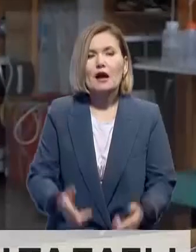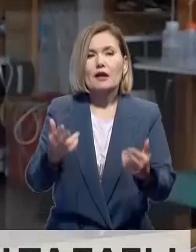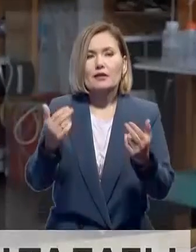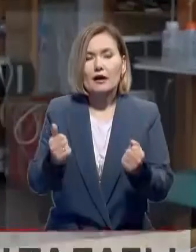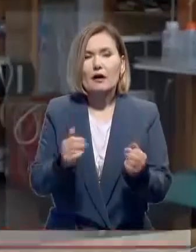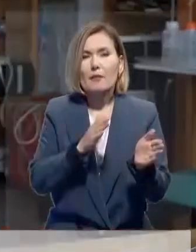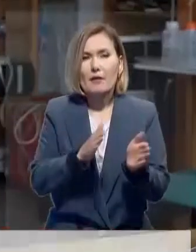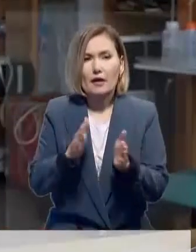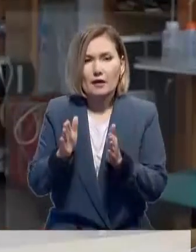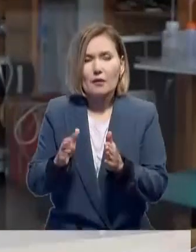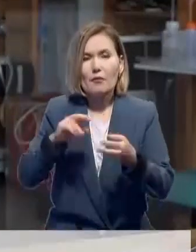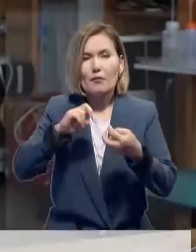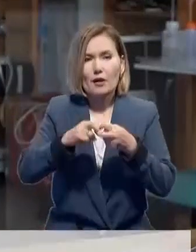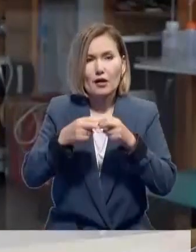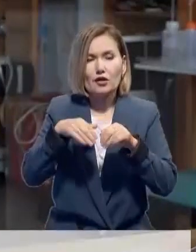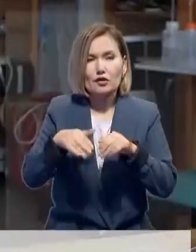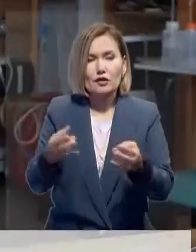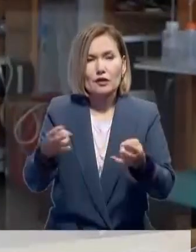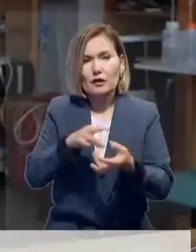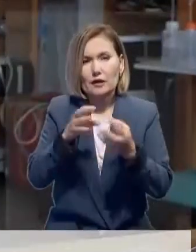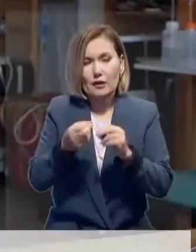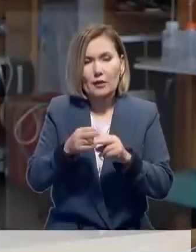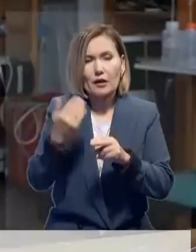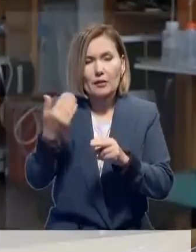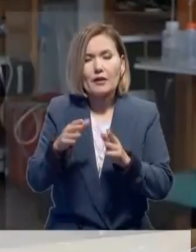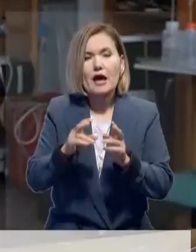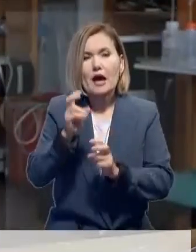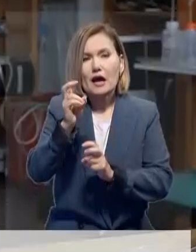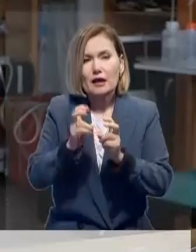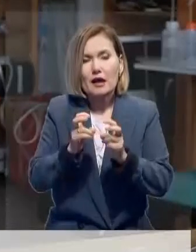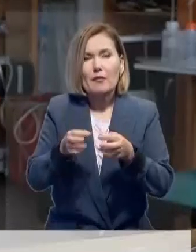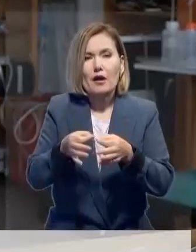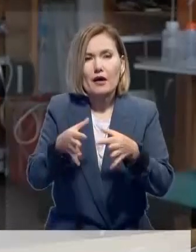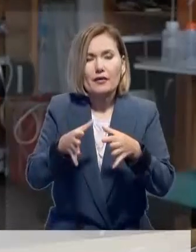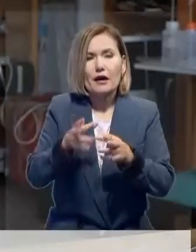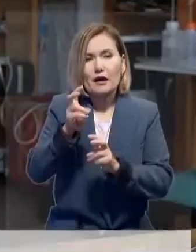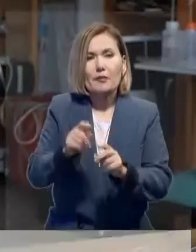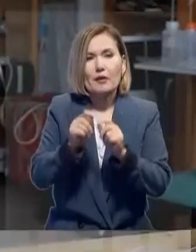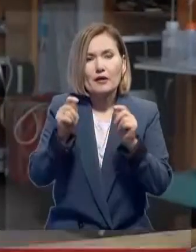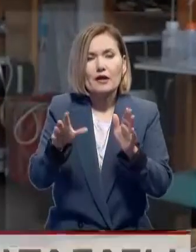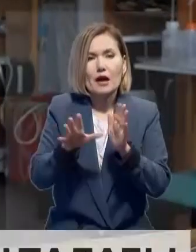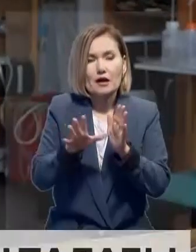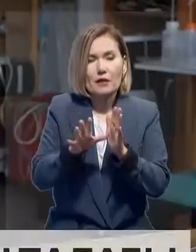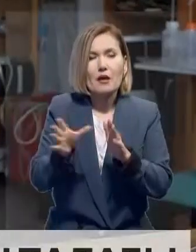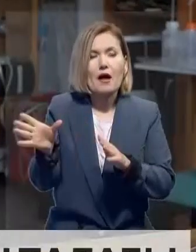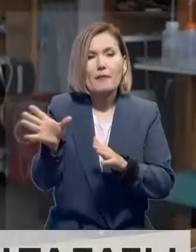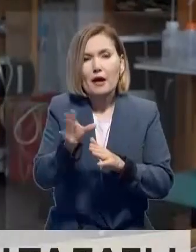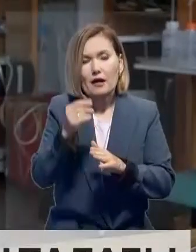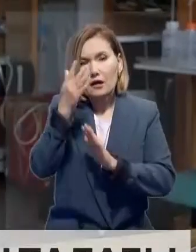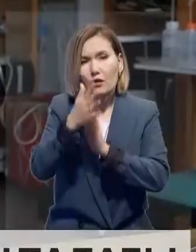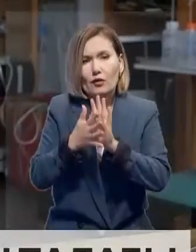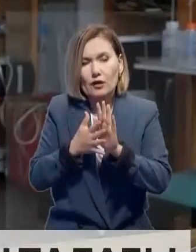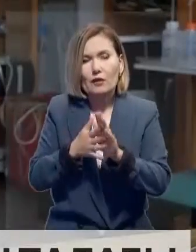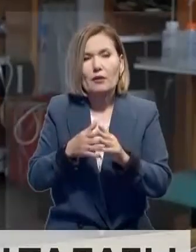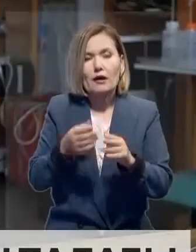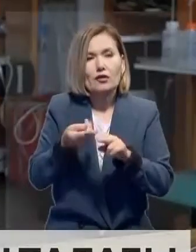Мәселені референдум арқылы шешу демократияның белгісі, бірақ оны өткізбес бұрын халықтың атом электр станциялары жайлы таным түсінігін